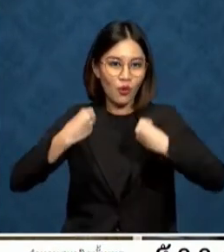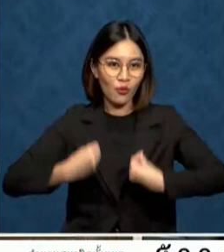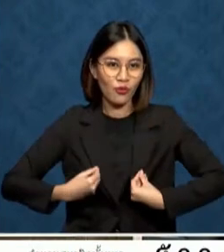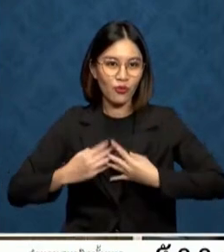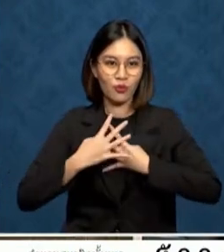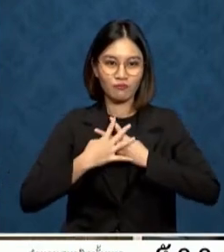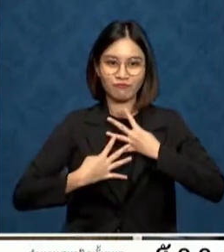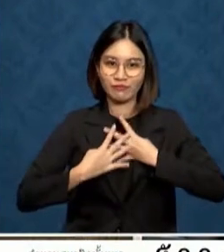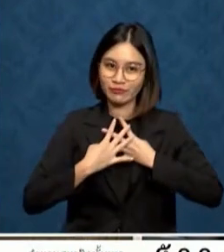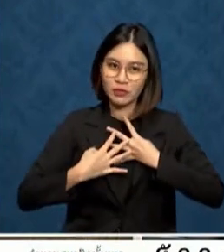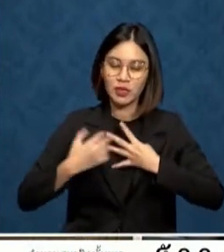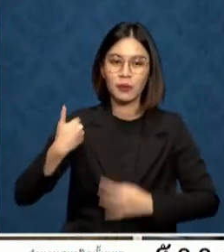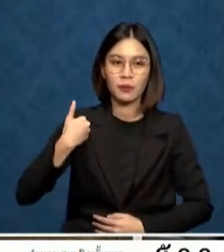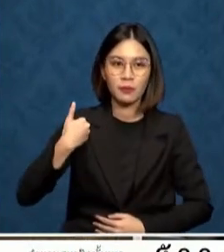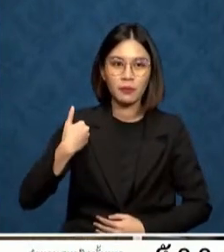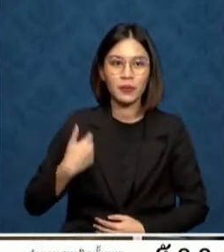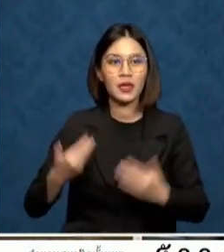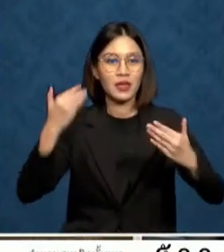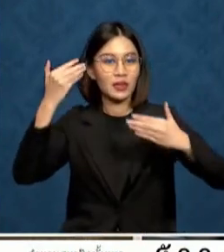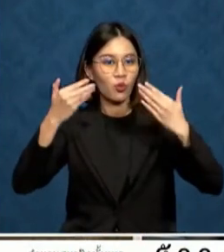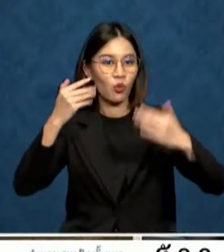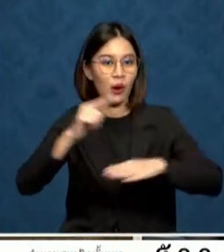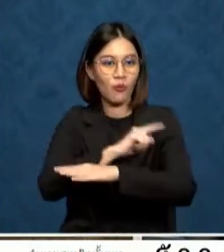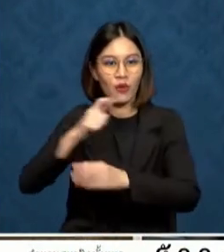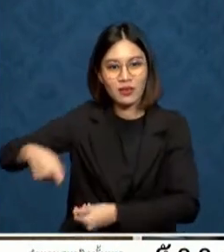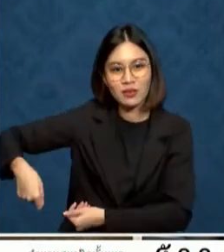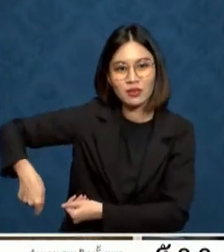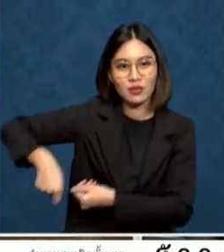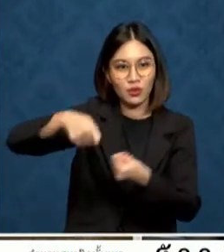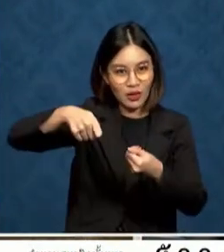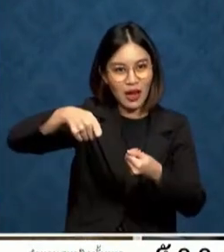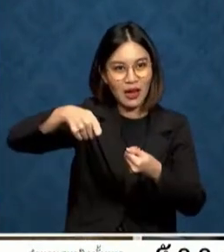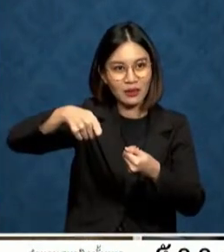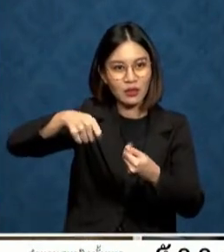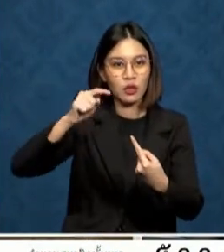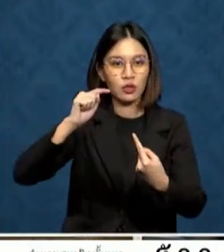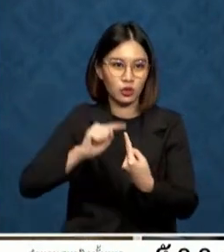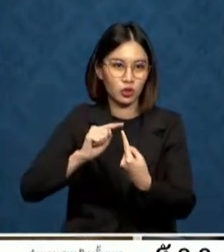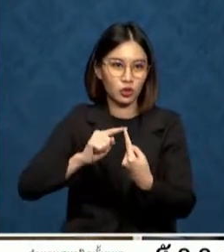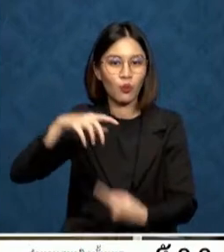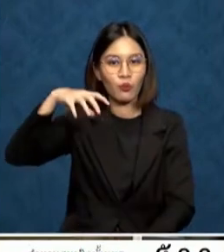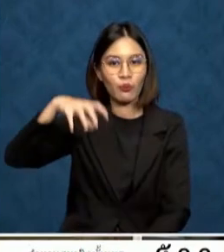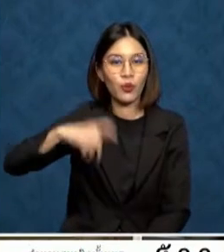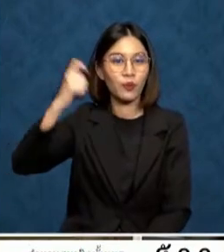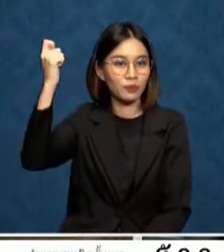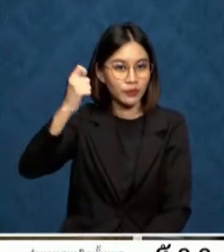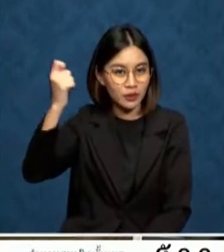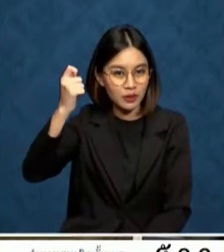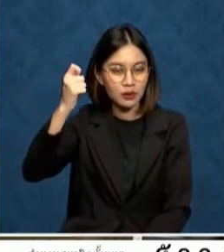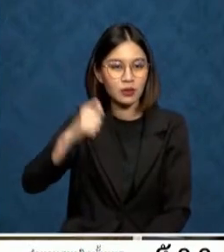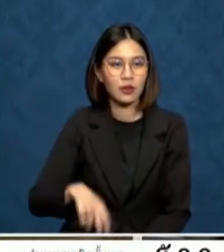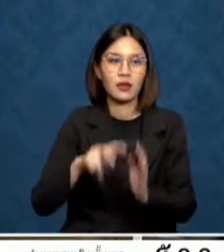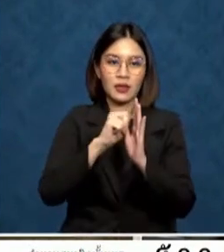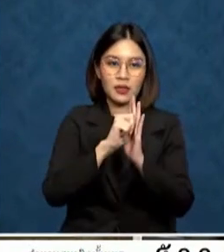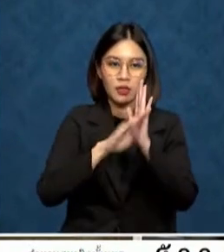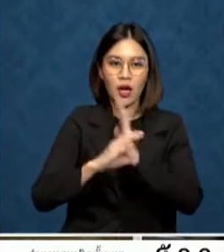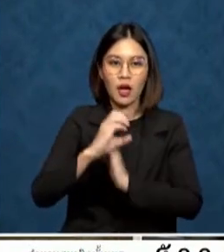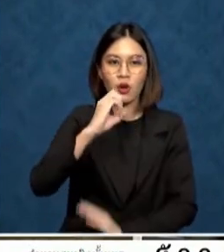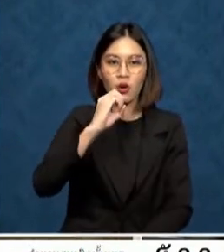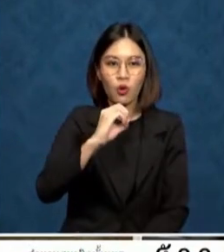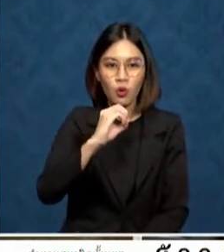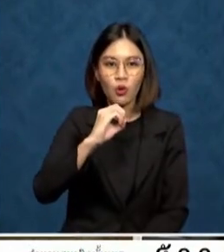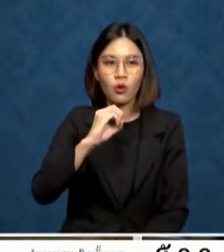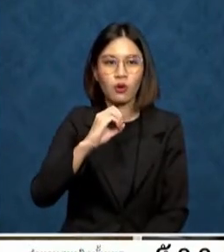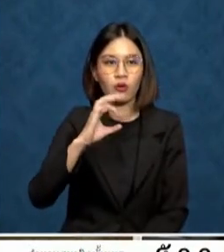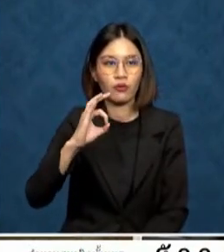เขาม้าเราเห็นงานมหาสงกรานต์ 1งานที่ท้องสนามหลวงและอย่างนโยบายอย่างโอ Forceนะครับว